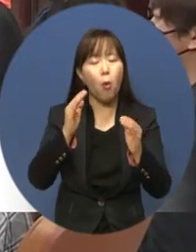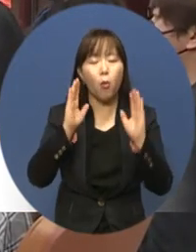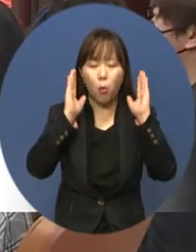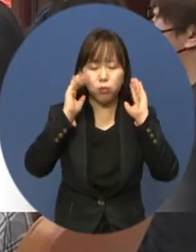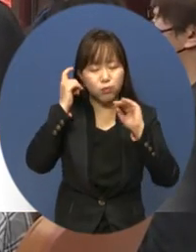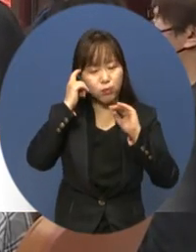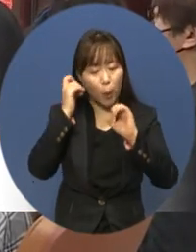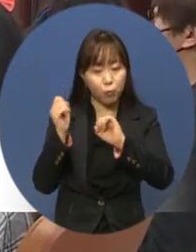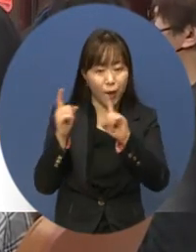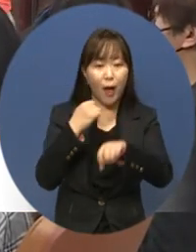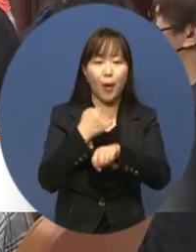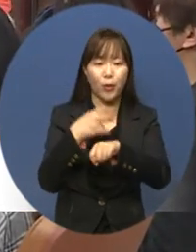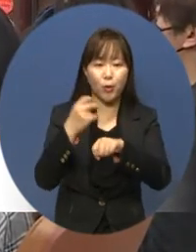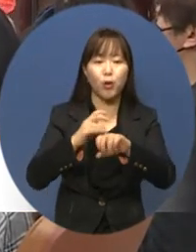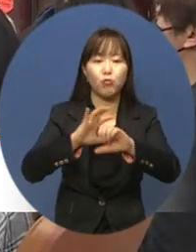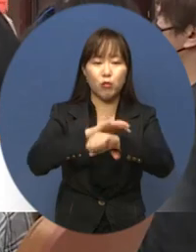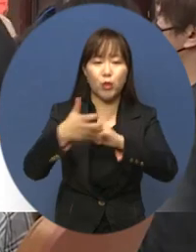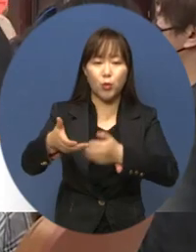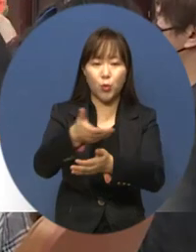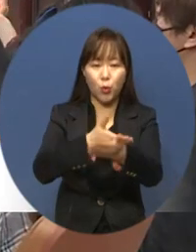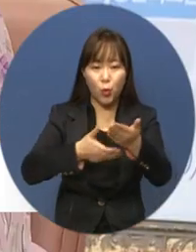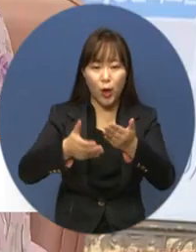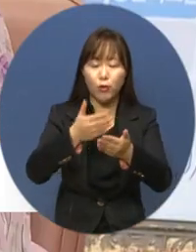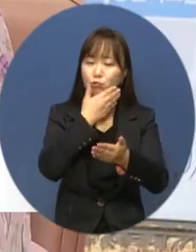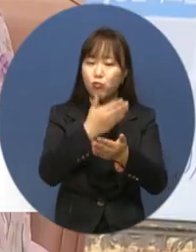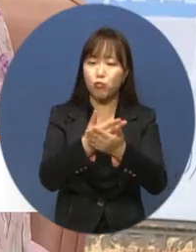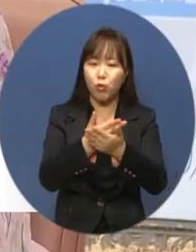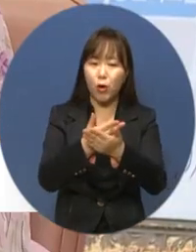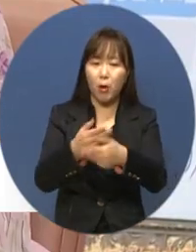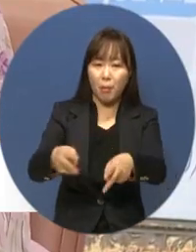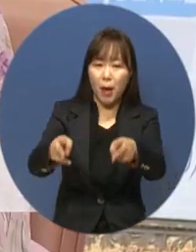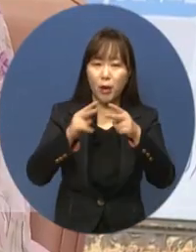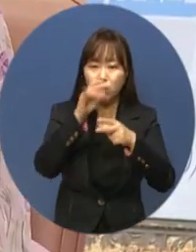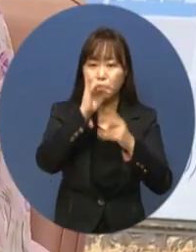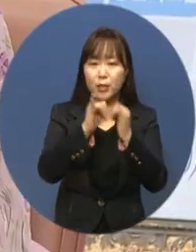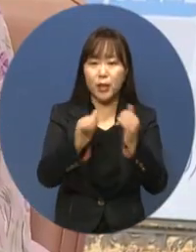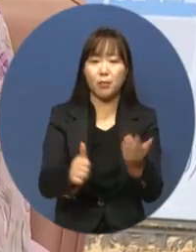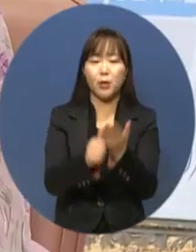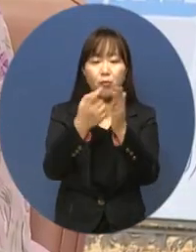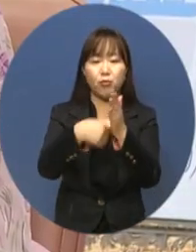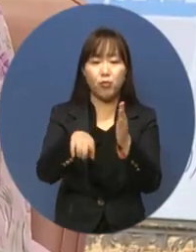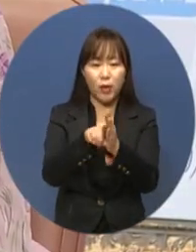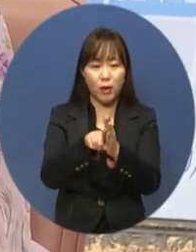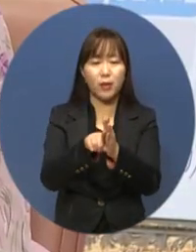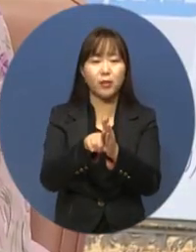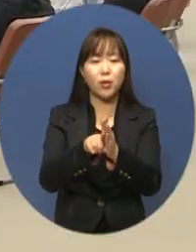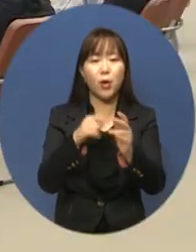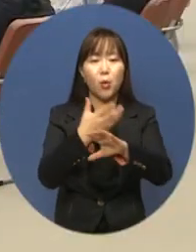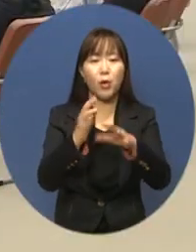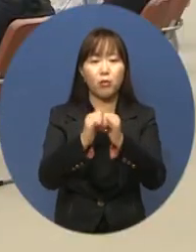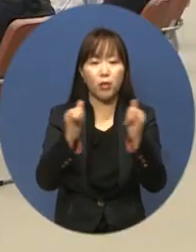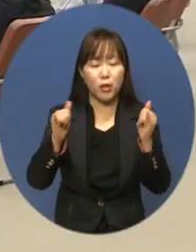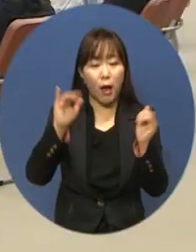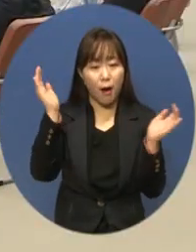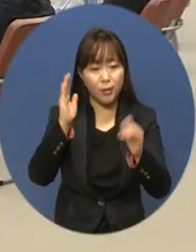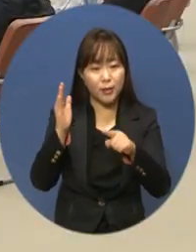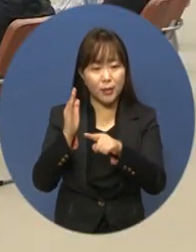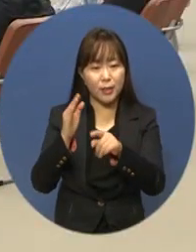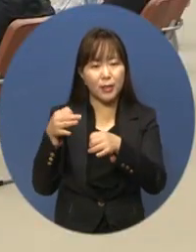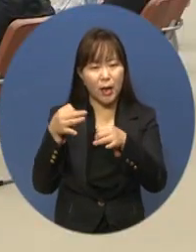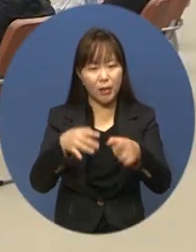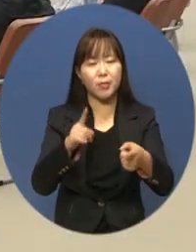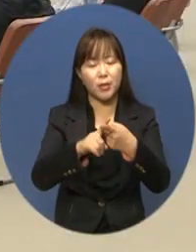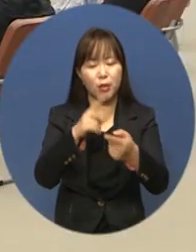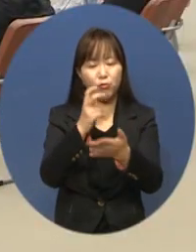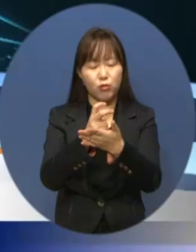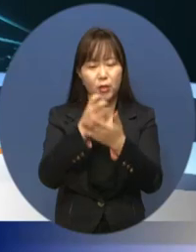높이고 국제교류의 핵심 가교 역할을 할 인재 양성을 위해 국제교류 외국인 유학생 장학금 규정을